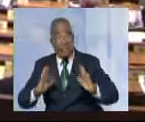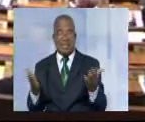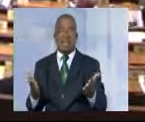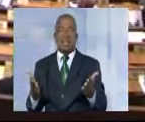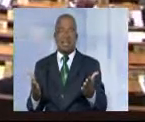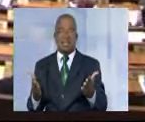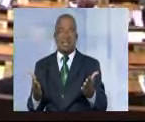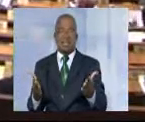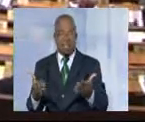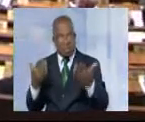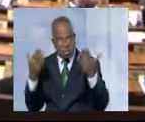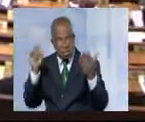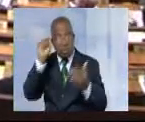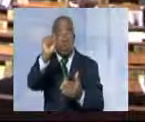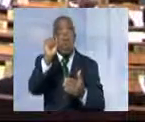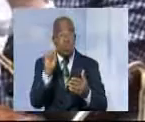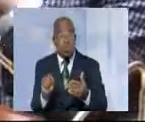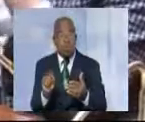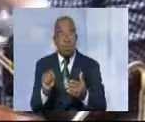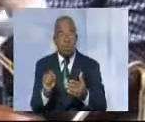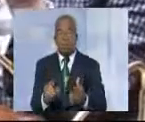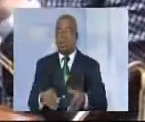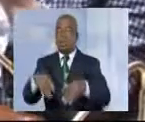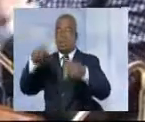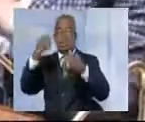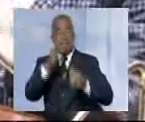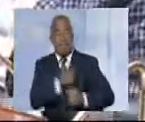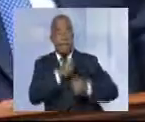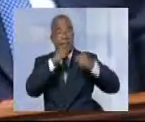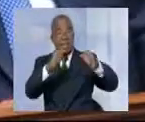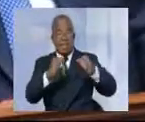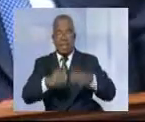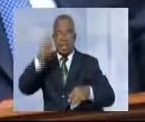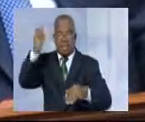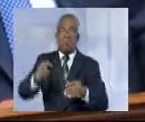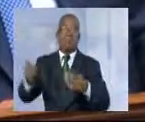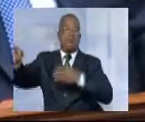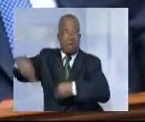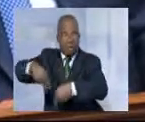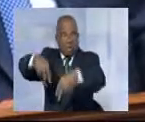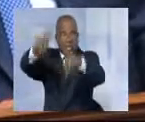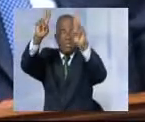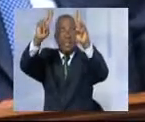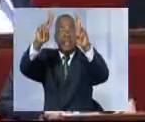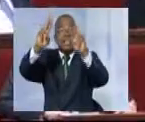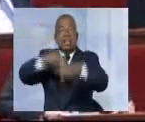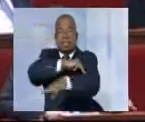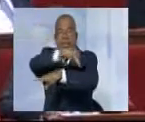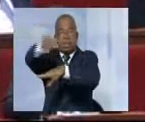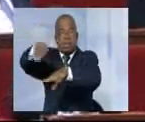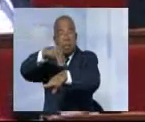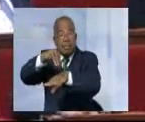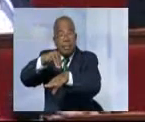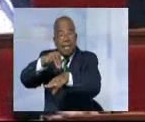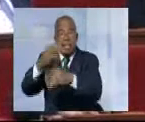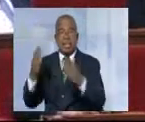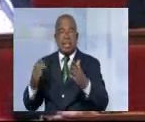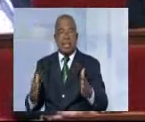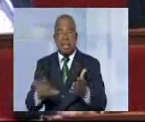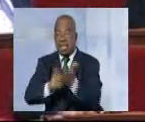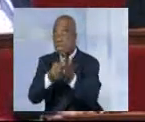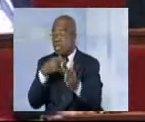Jean-Marc Ayrault a convaincu la majorité des députés français. En faveur de la prolongation de l'opération Serval, ils sont 342. La parole est à Monsieur